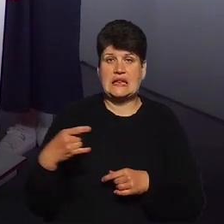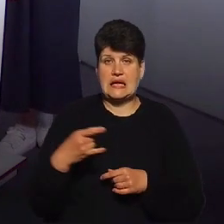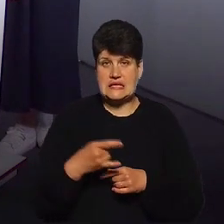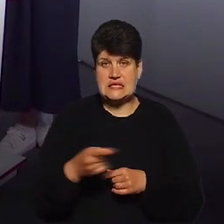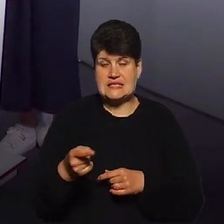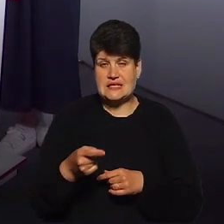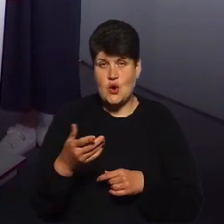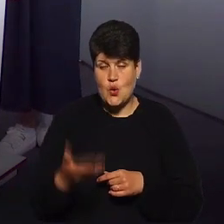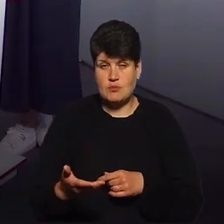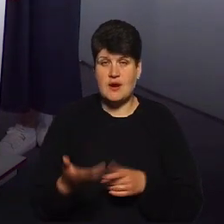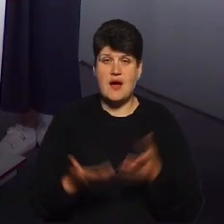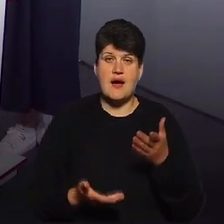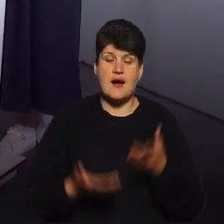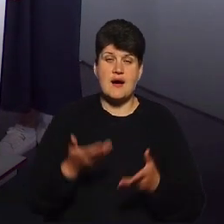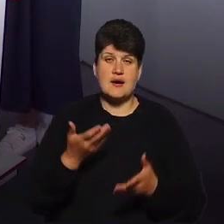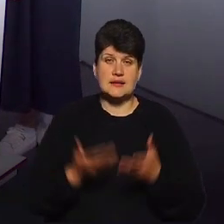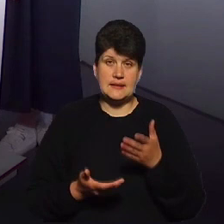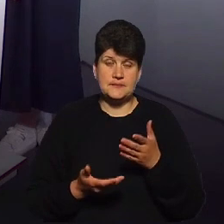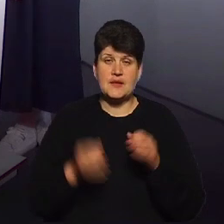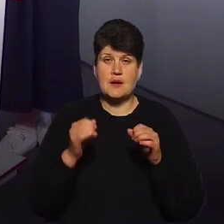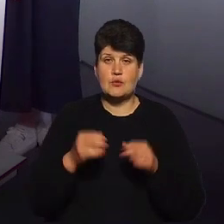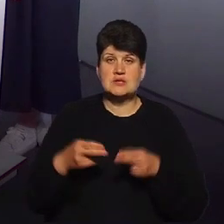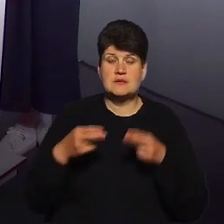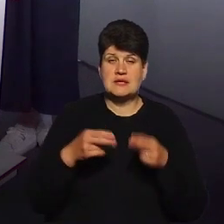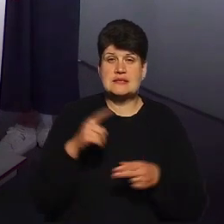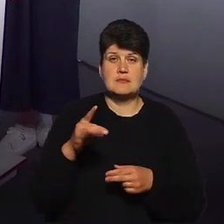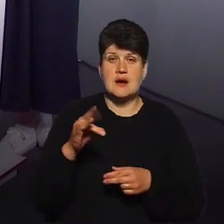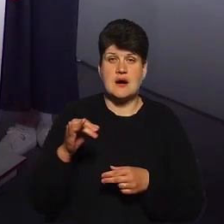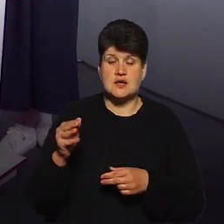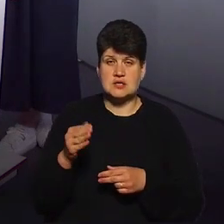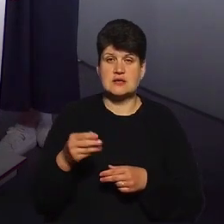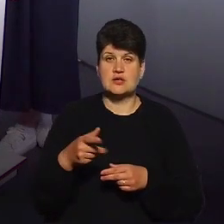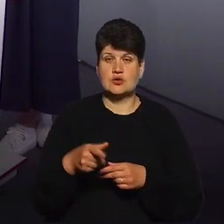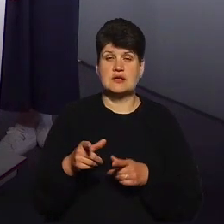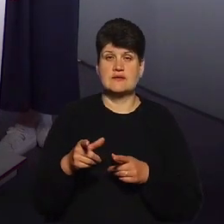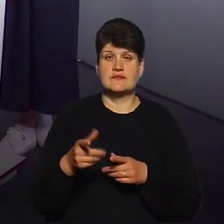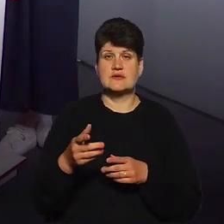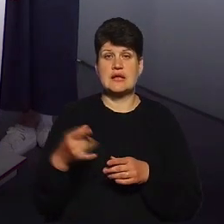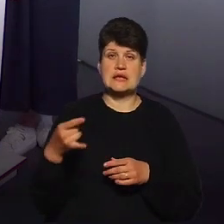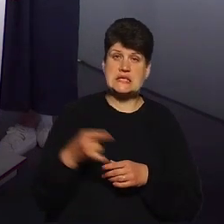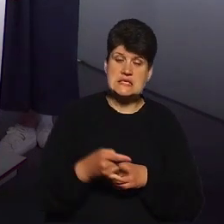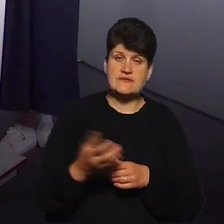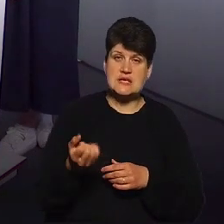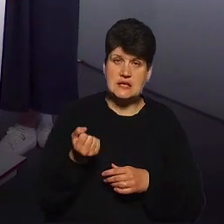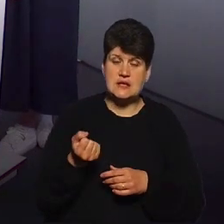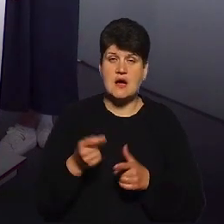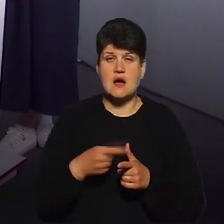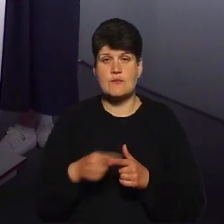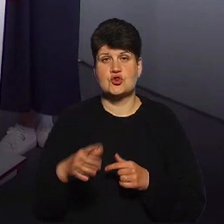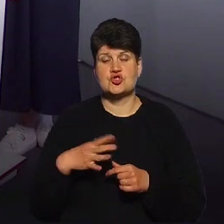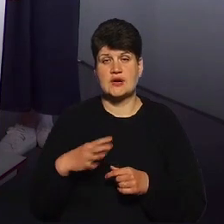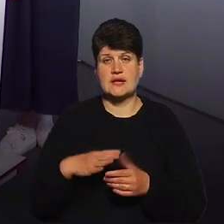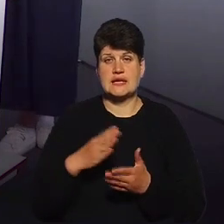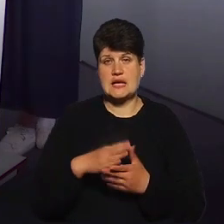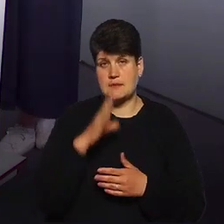але можна доїхати до Збаража. І зі Збаража вже доїхати або на таксі, або чекати є маршрутка до